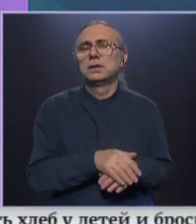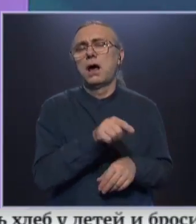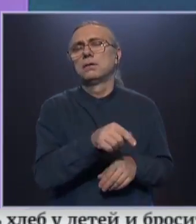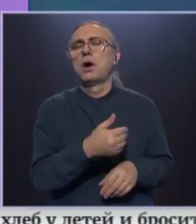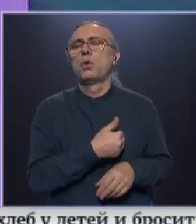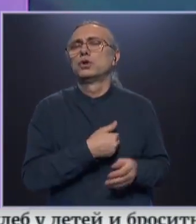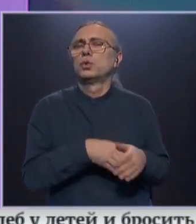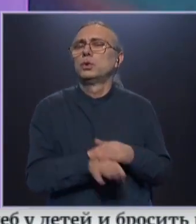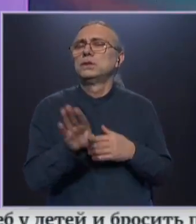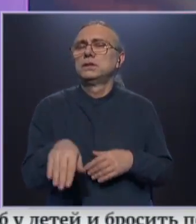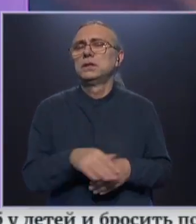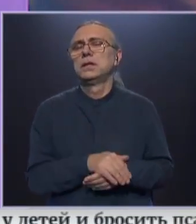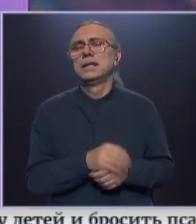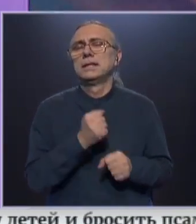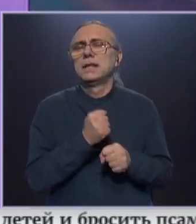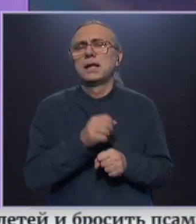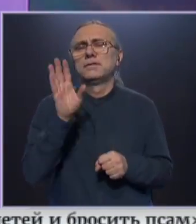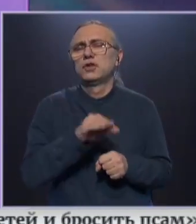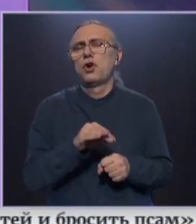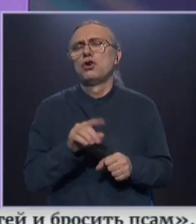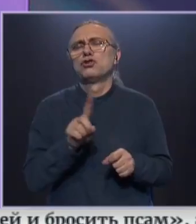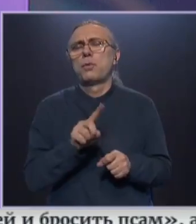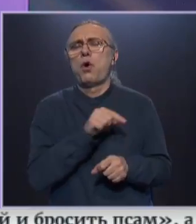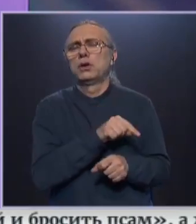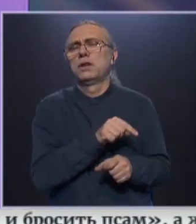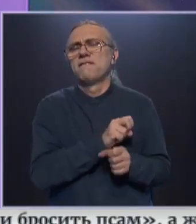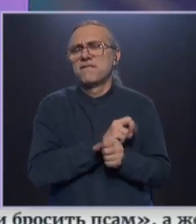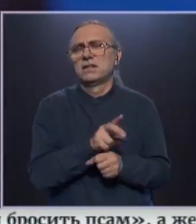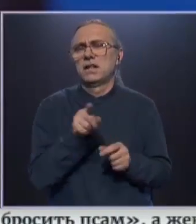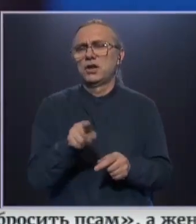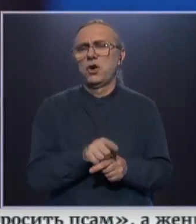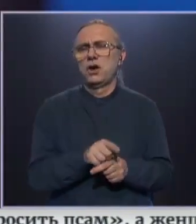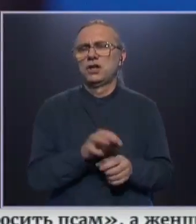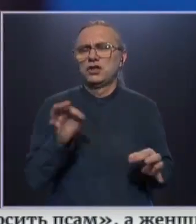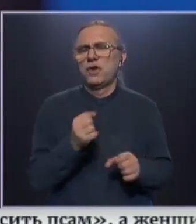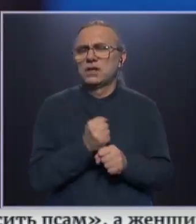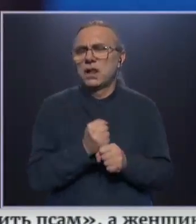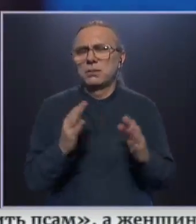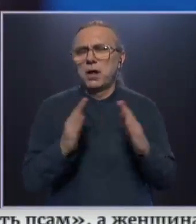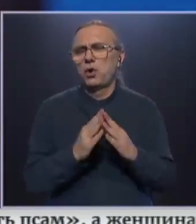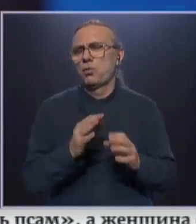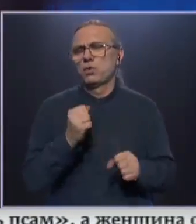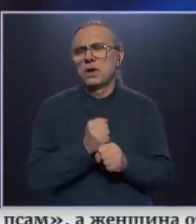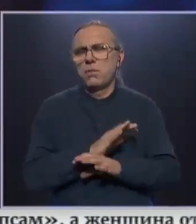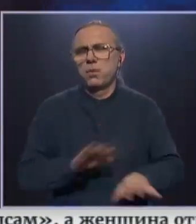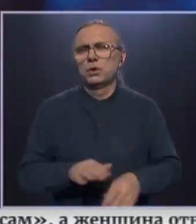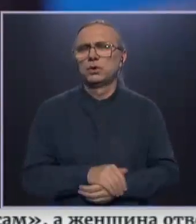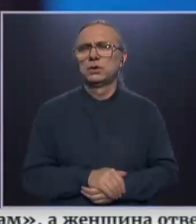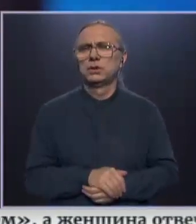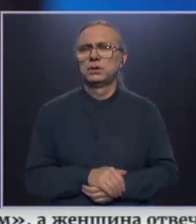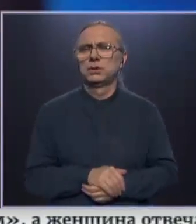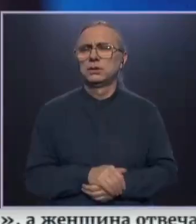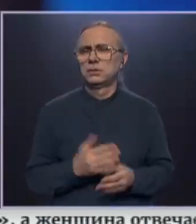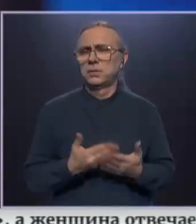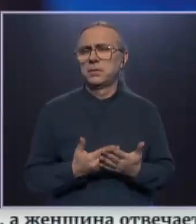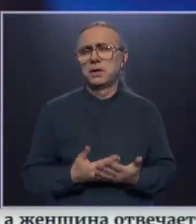все, чтобы он ее выгнал, не работает, в общем-то, по дому ничего не делает и так далее. Вот. А вот ему с ней хорошо.